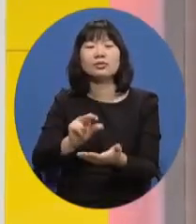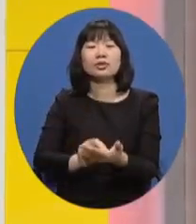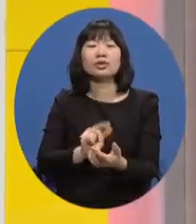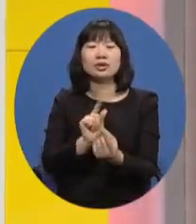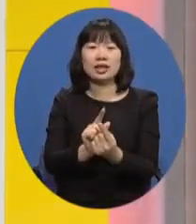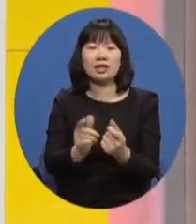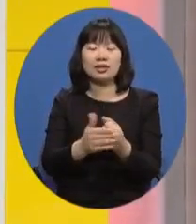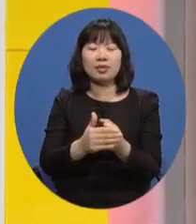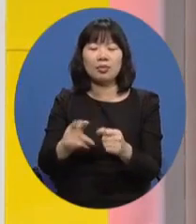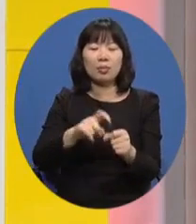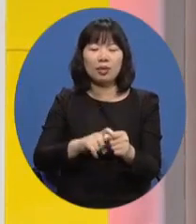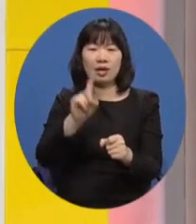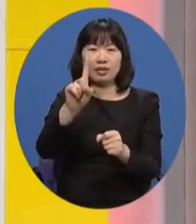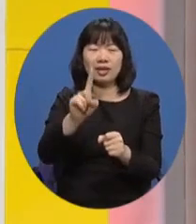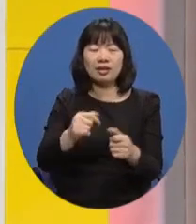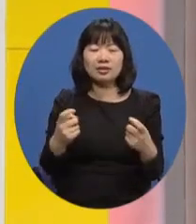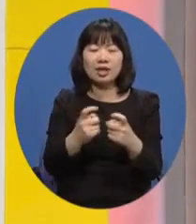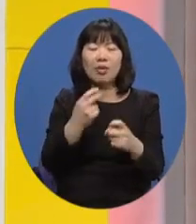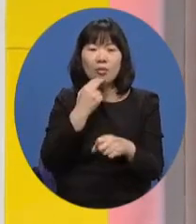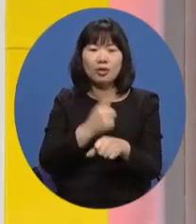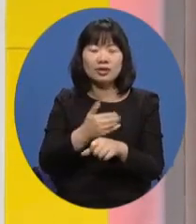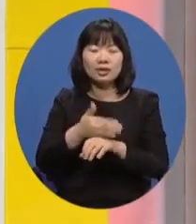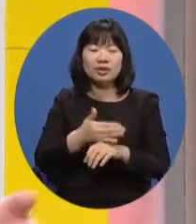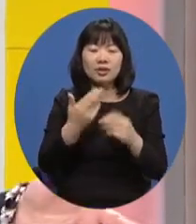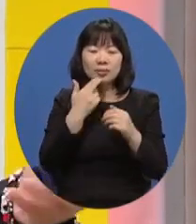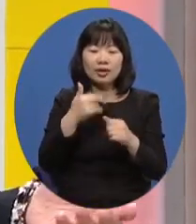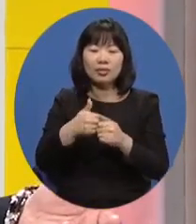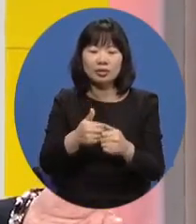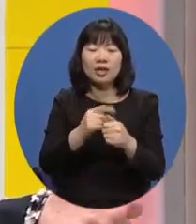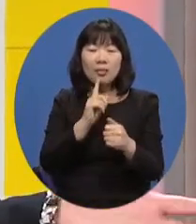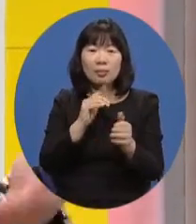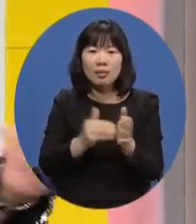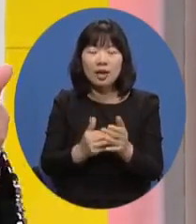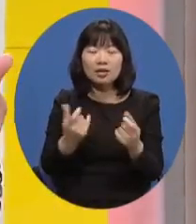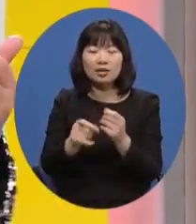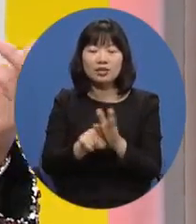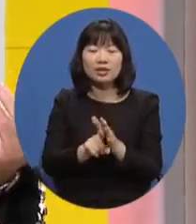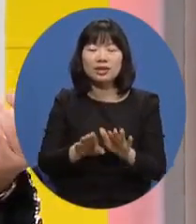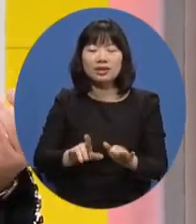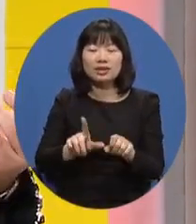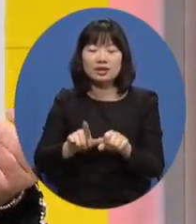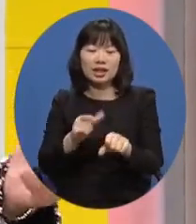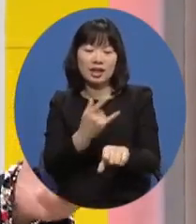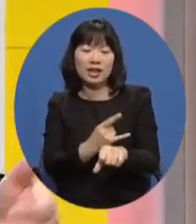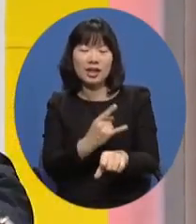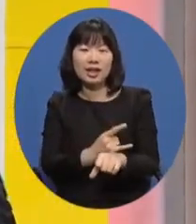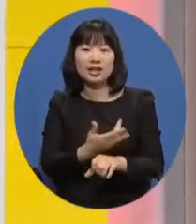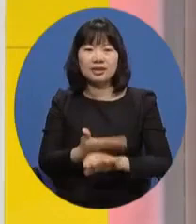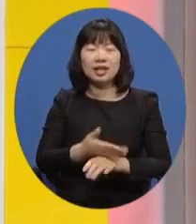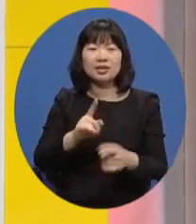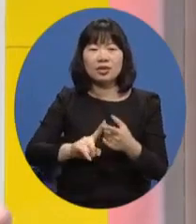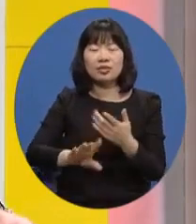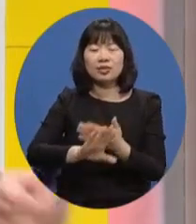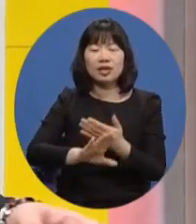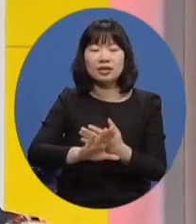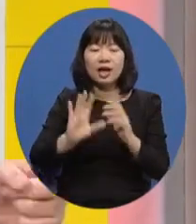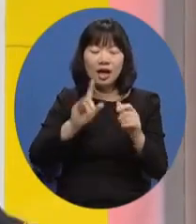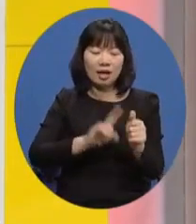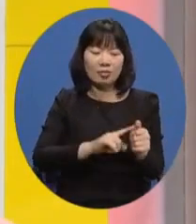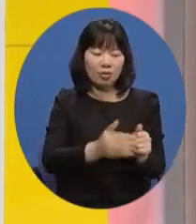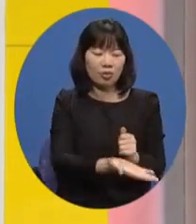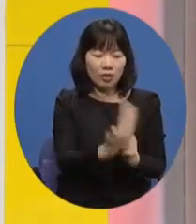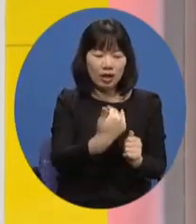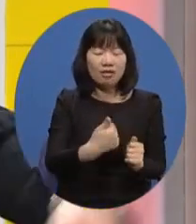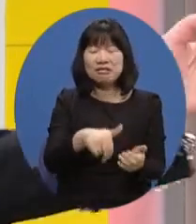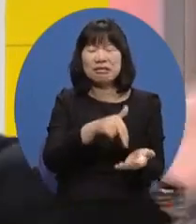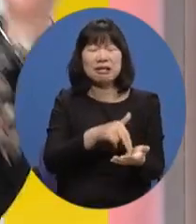생기니까 목표는 하나예요. 안 싸우고 늦지 않게 보내는 겁니다. 그러려면 이 시간에는 해준다는 것이 다른 게 아니라 애 보고